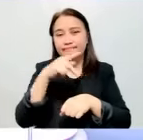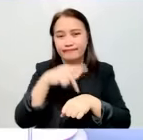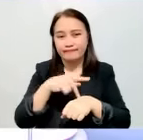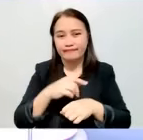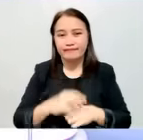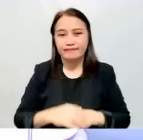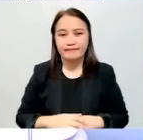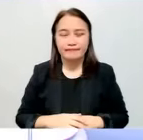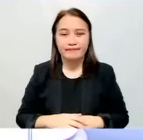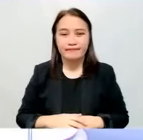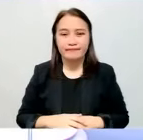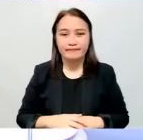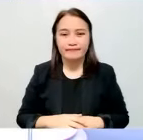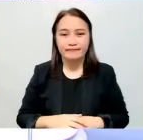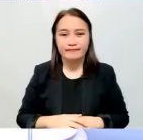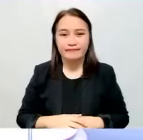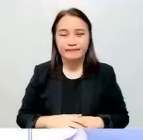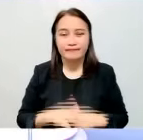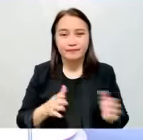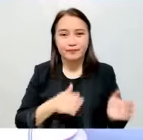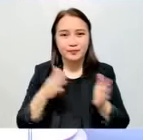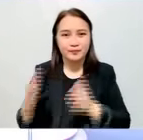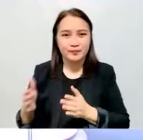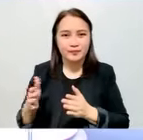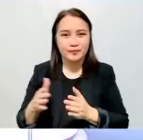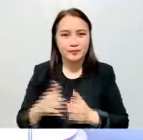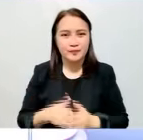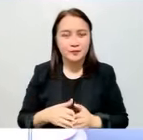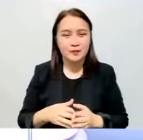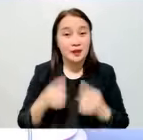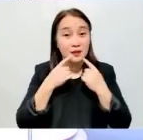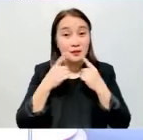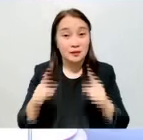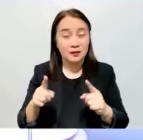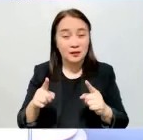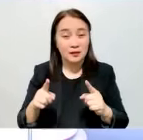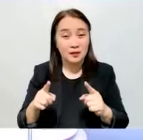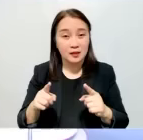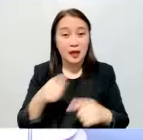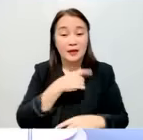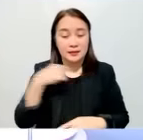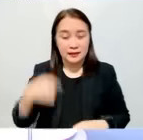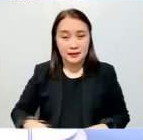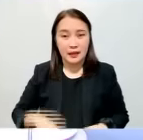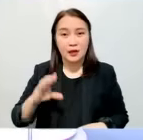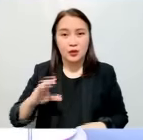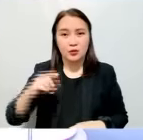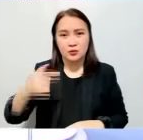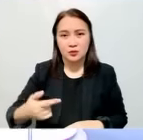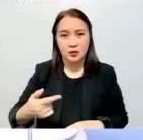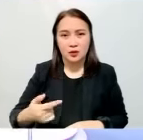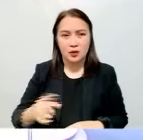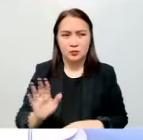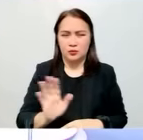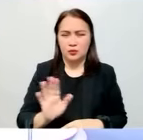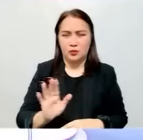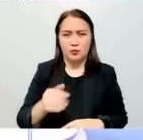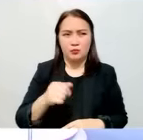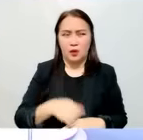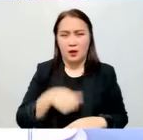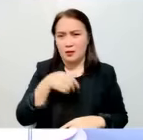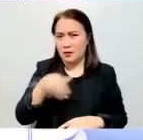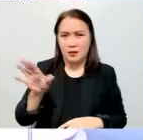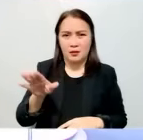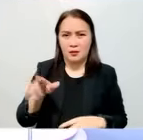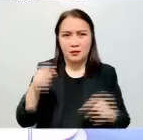Pinabulaanan ng National Security Council ang payag ng China Coast Guard na pinalayas nila ang barko ng Bureau of Fisheries and Aquatic Resources sa Bajo